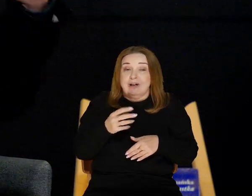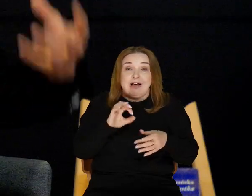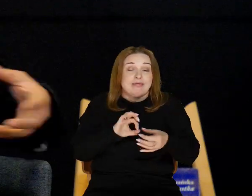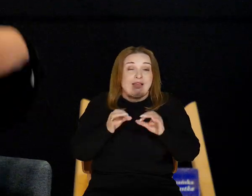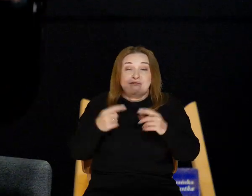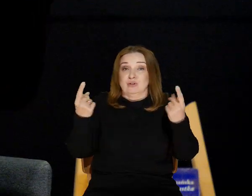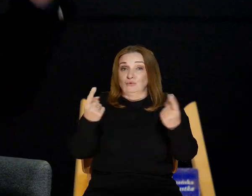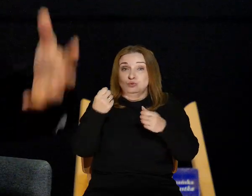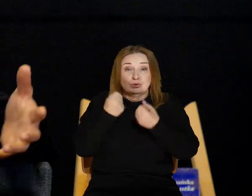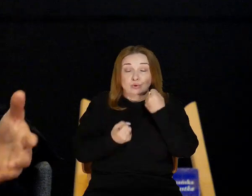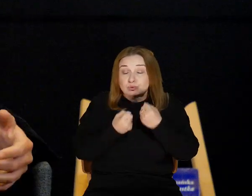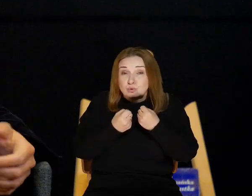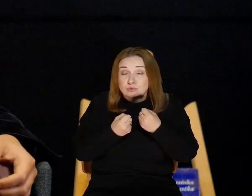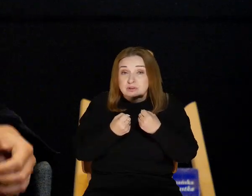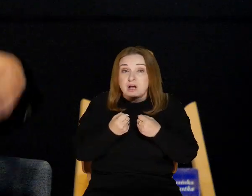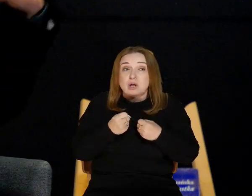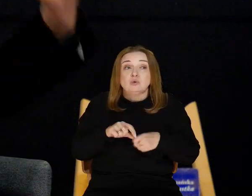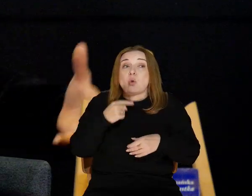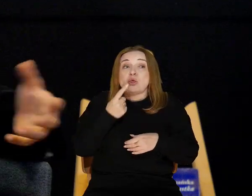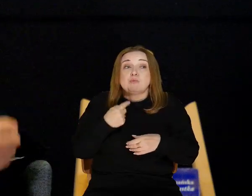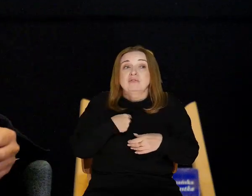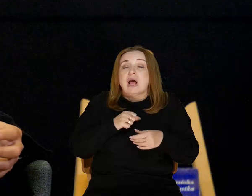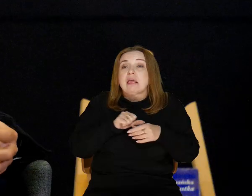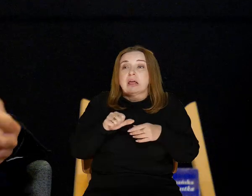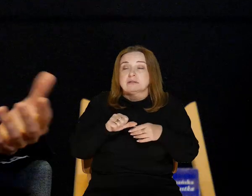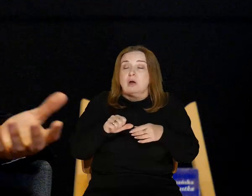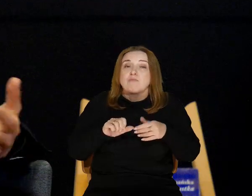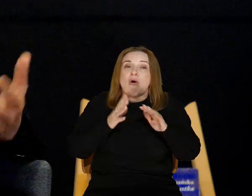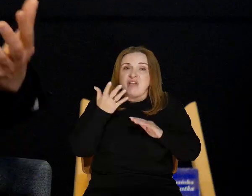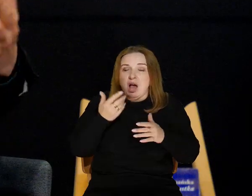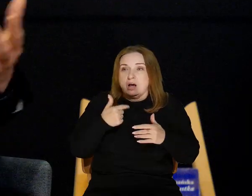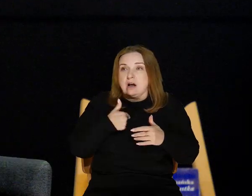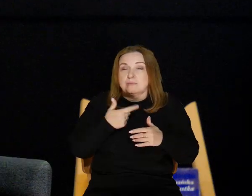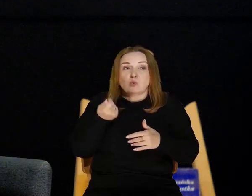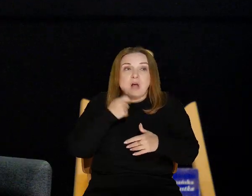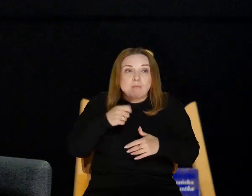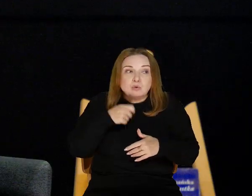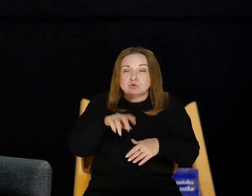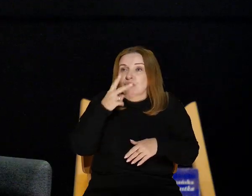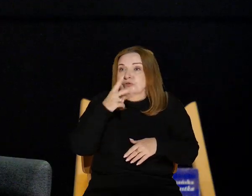jej wyłącznie z perspektywy byliśmy ofiarami, mordowano nas, ale właśnie szukać tych